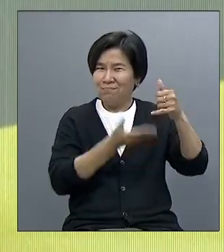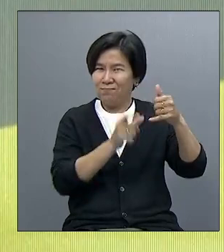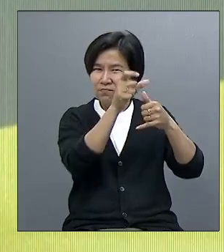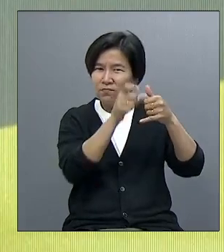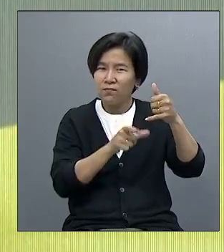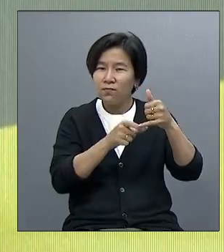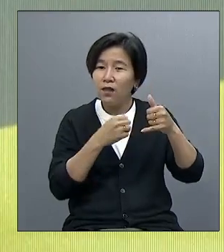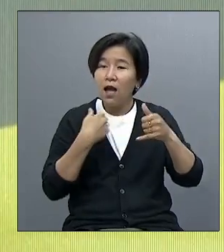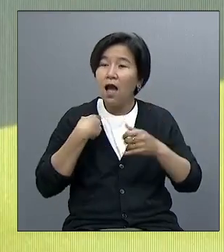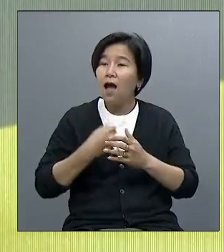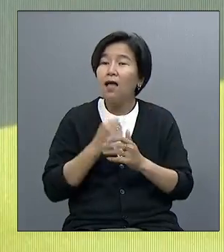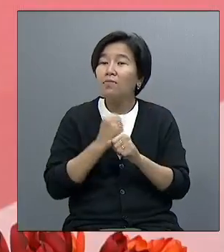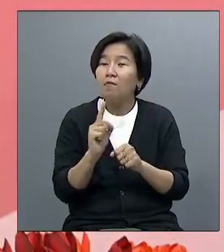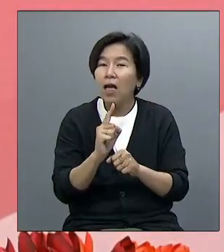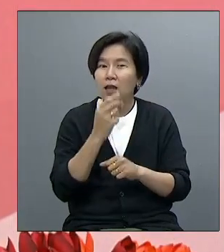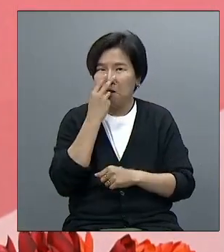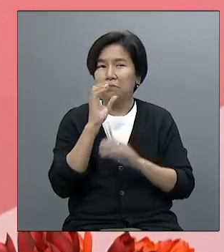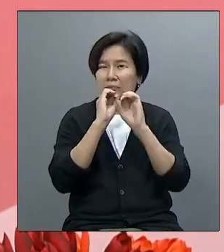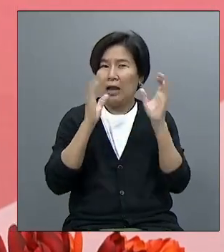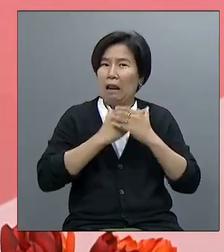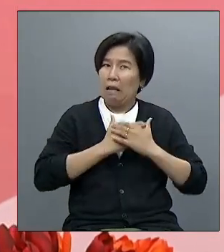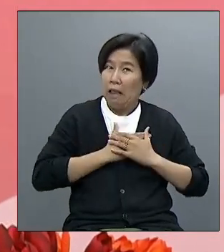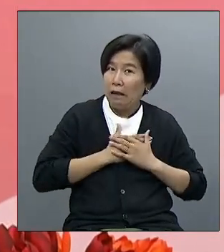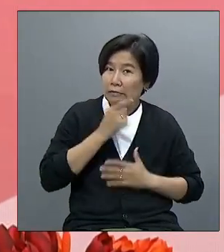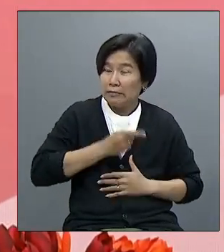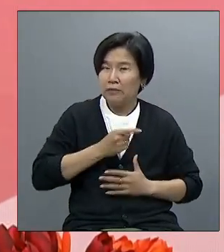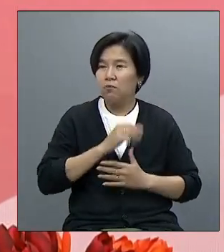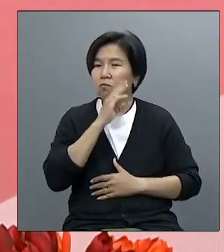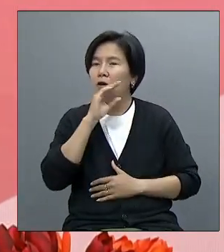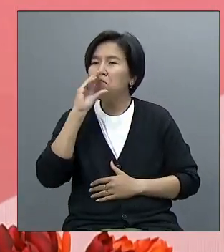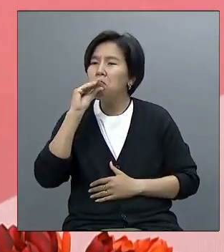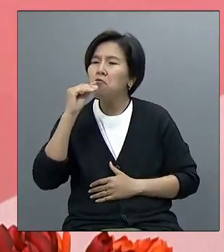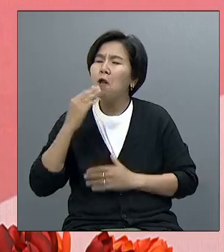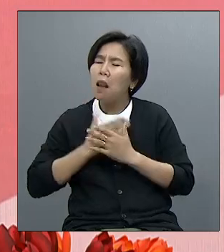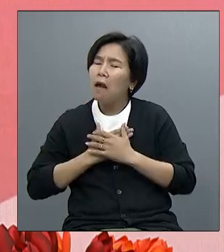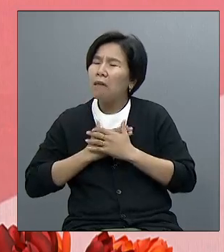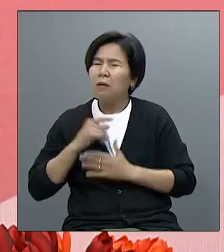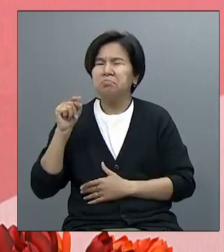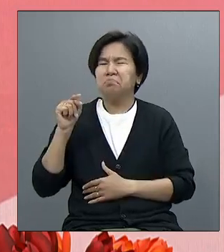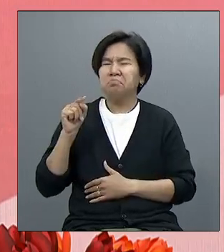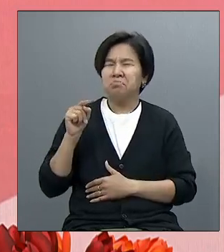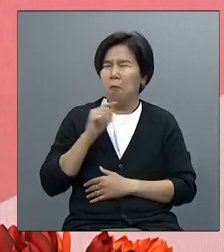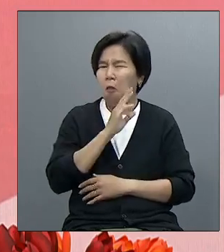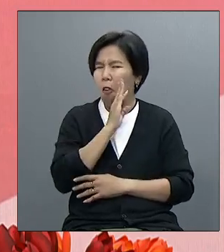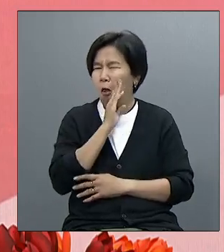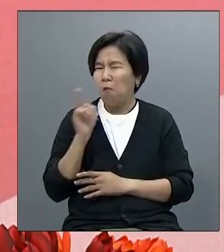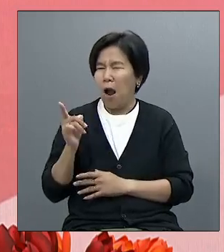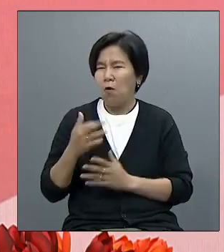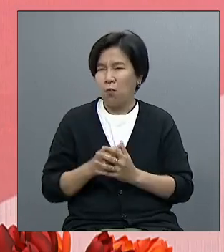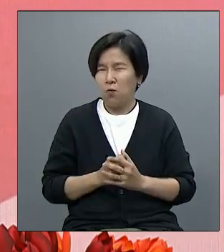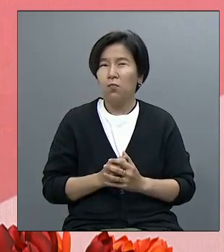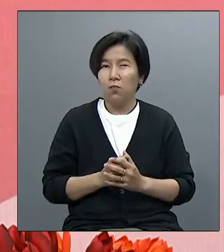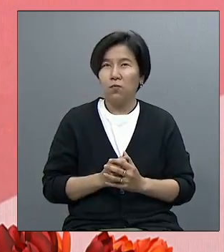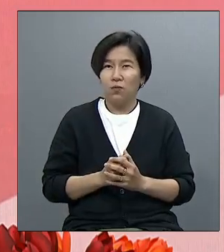louder than words แต่พอโตขึ้นมาเนี่ยมันจะทำให้เรารู้สึกว่าช่วงหลังๆเนี่ยไม่ค่อยสนใจอะไรใครน ะ คือใครรักเราเรารักเข